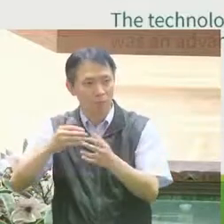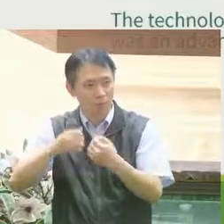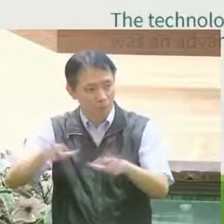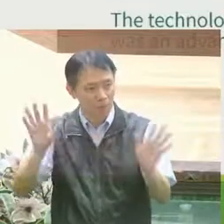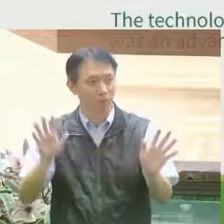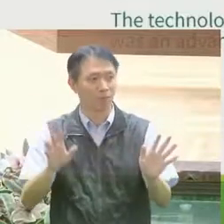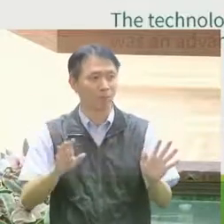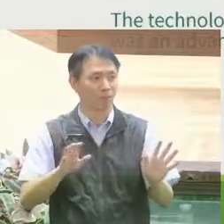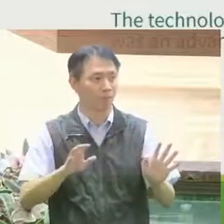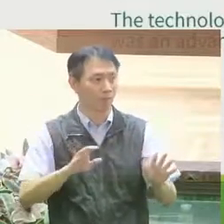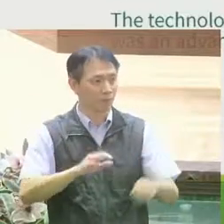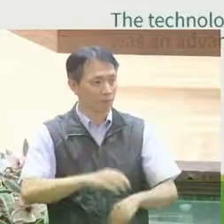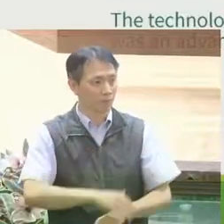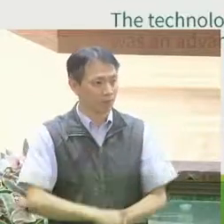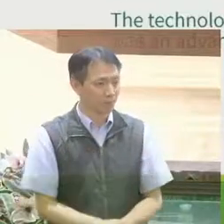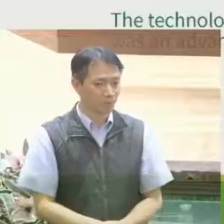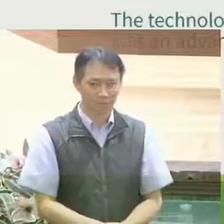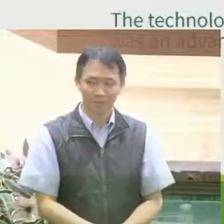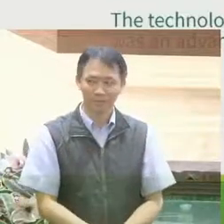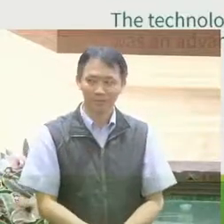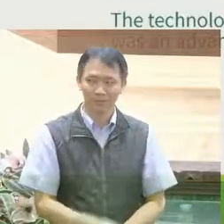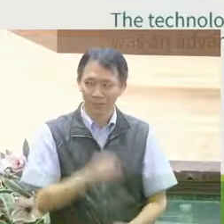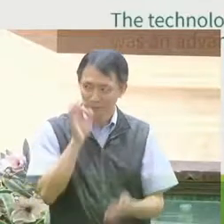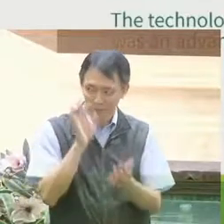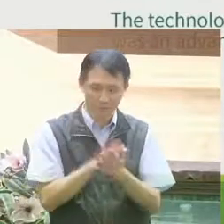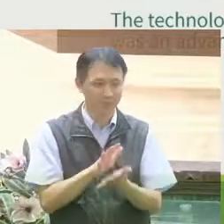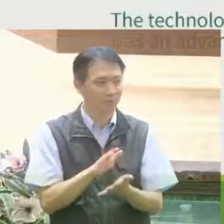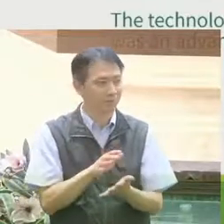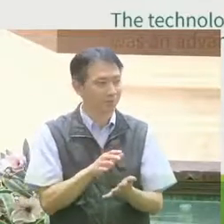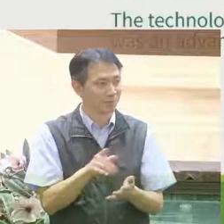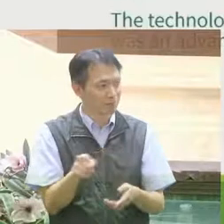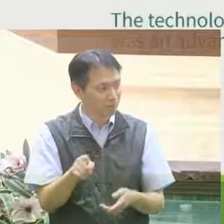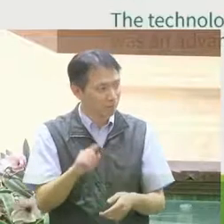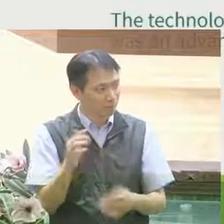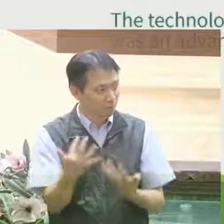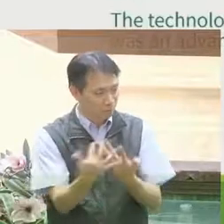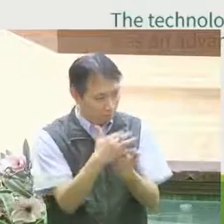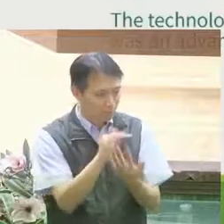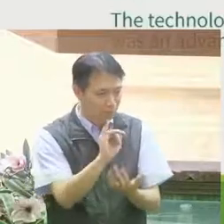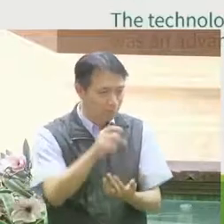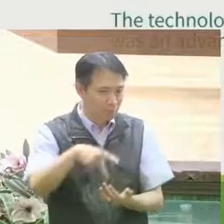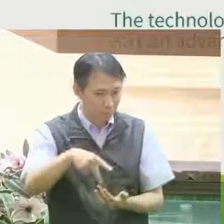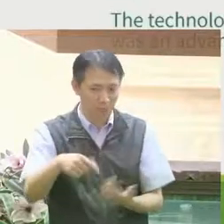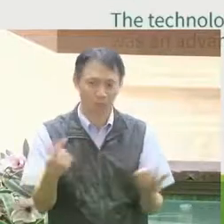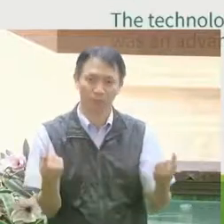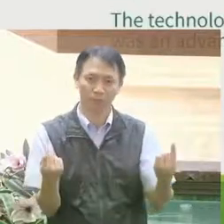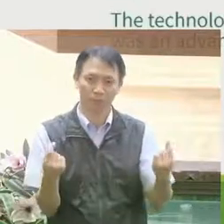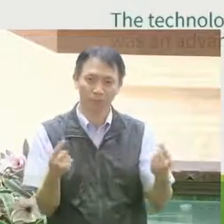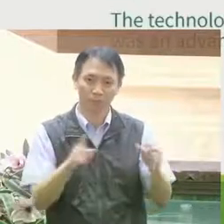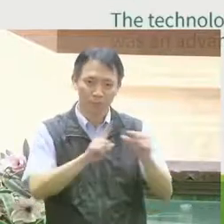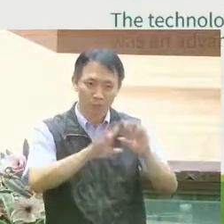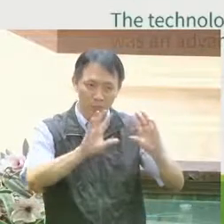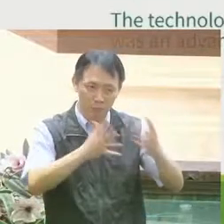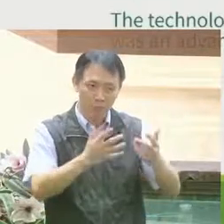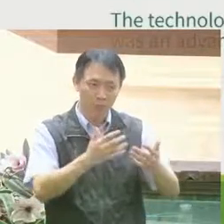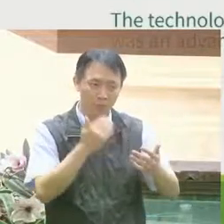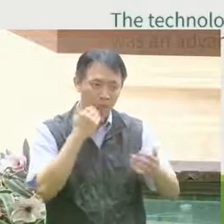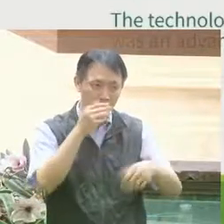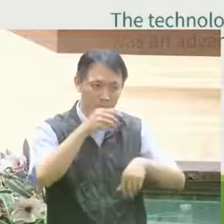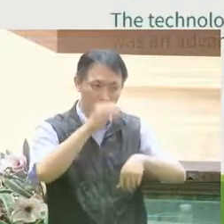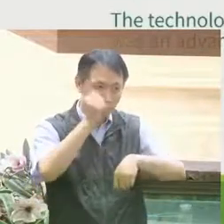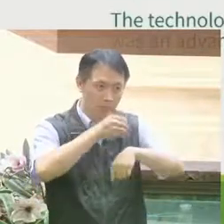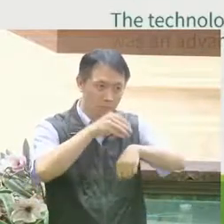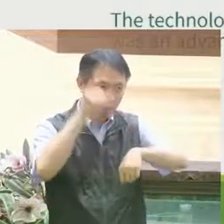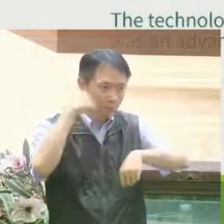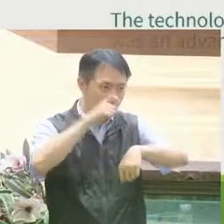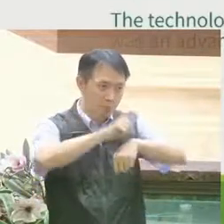星期工作6天的季度。我发现攻击来源的 IP 地址只有在中国时间早上